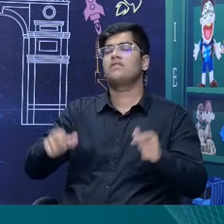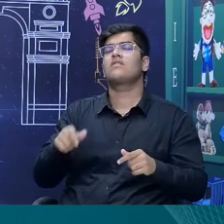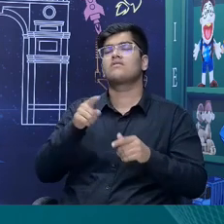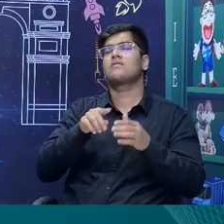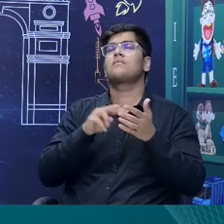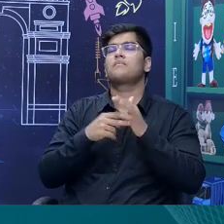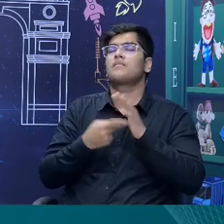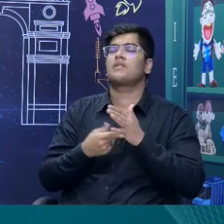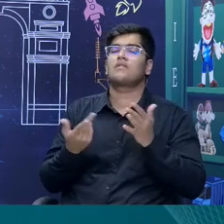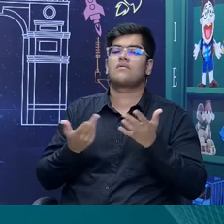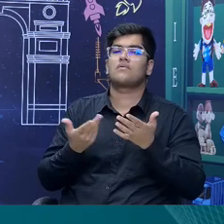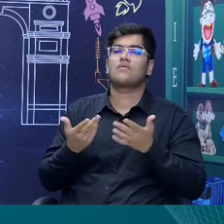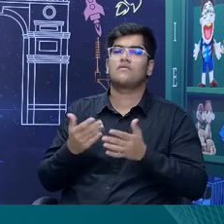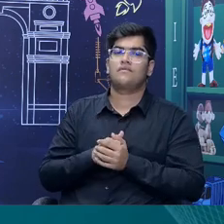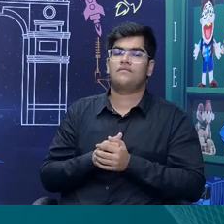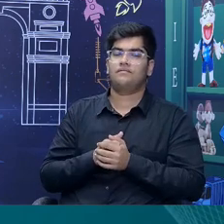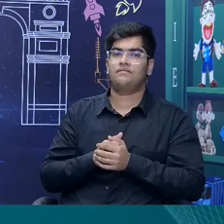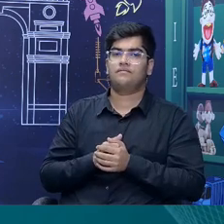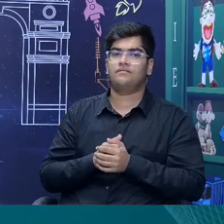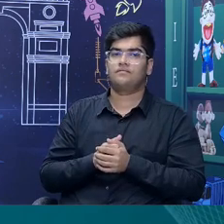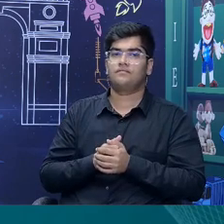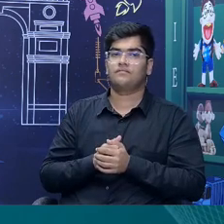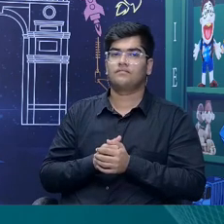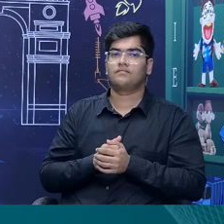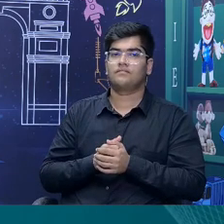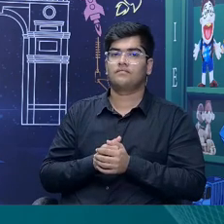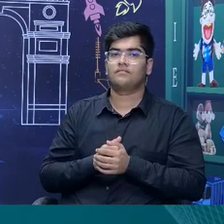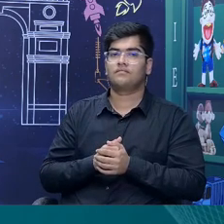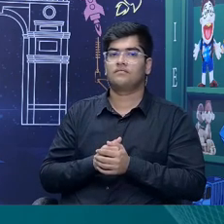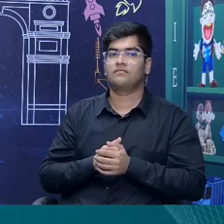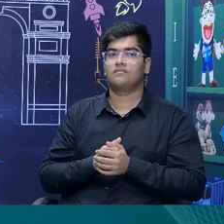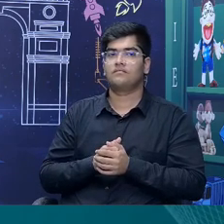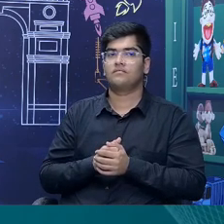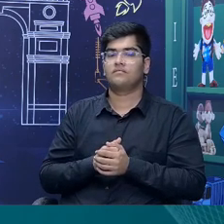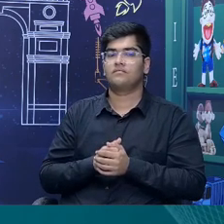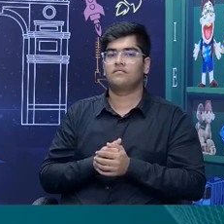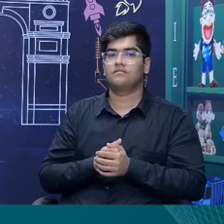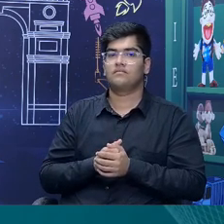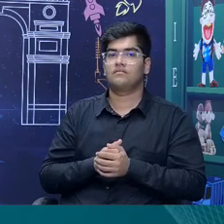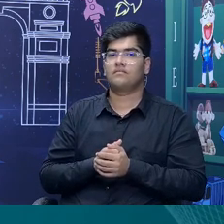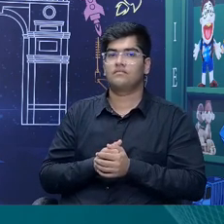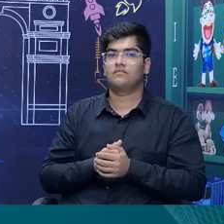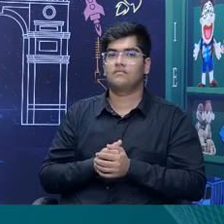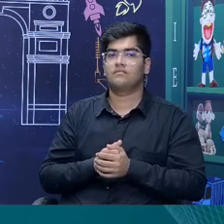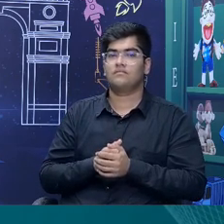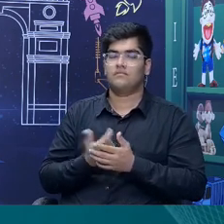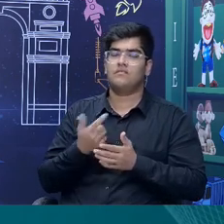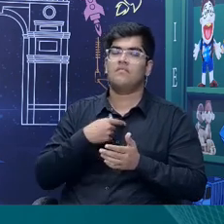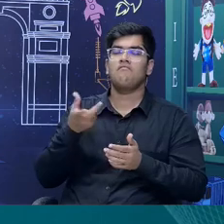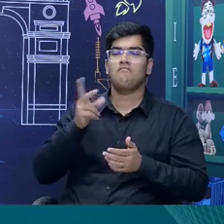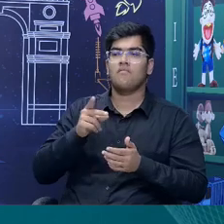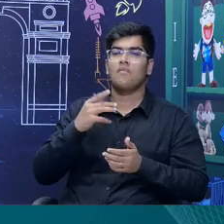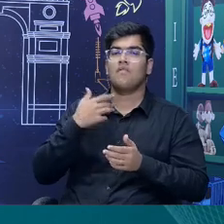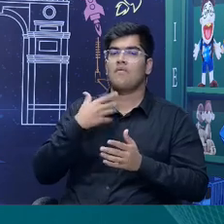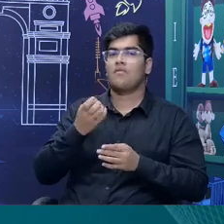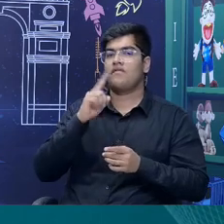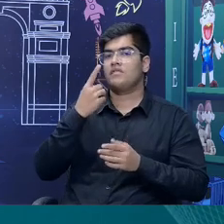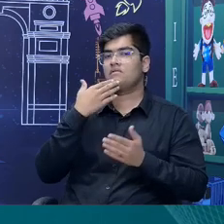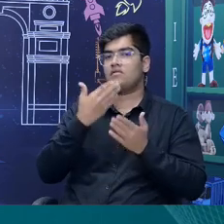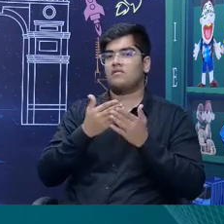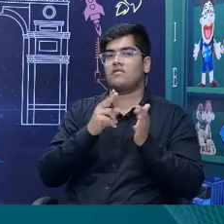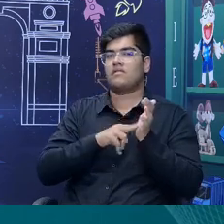स्ट्रक्चर इस मैं सबसे पहले मैं हमेशा एनसीआरटी को थैंक यू बोलना चाहती